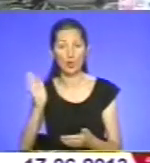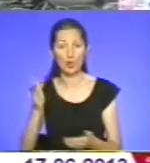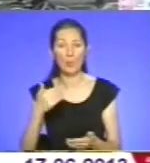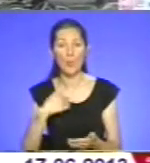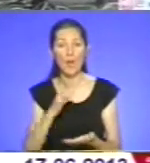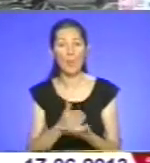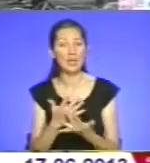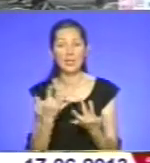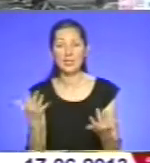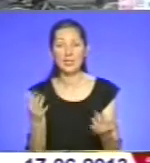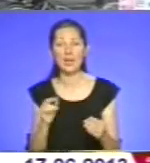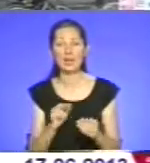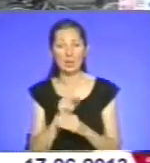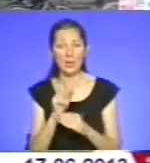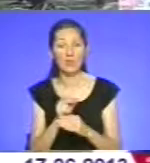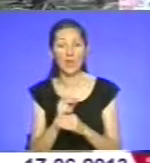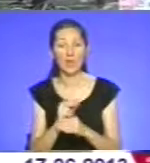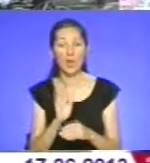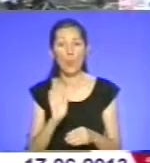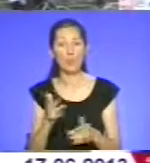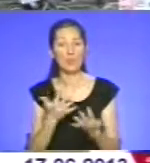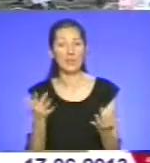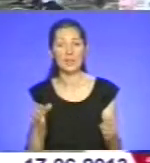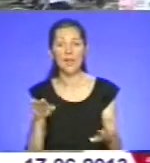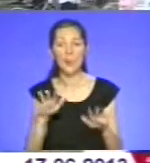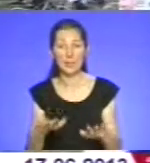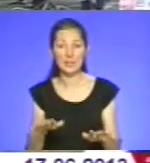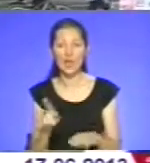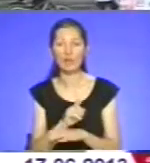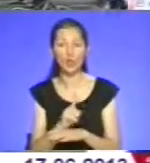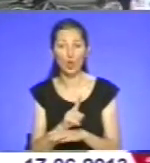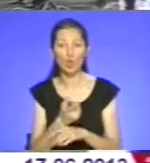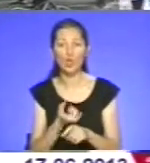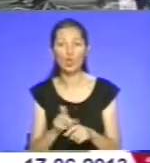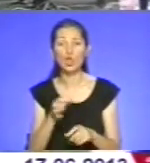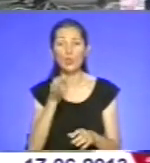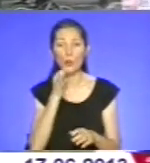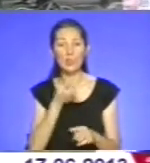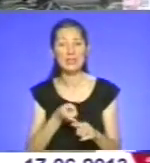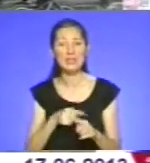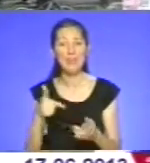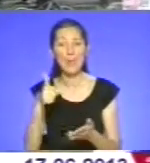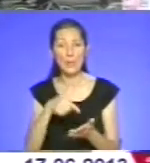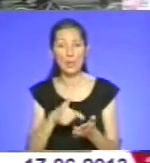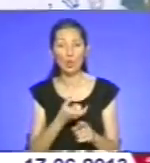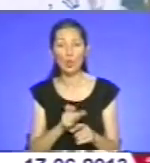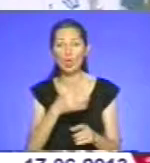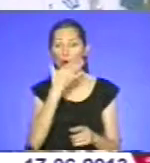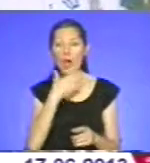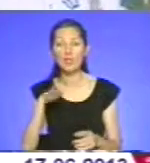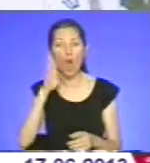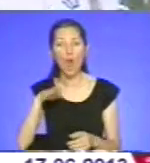дуже різних занять і також бували в різних місцях в Тернополі. Дуже сподобалось це місто, дуже гарне озеро.